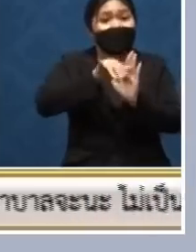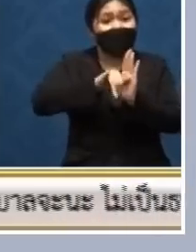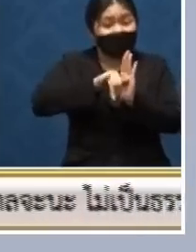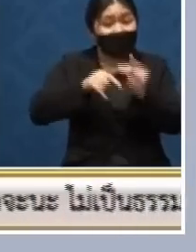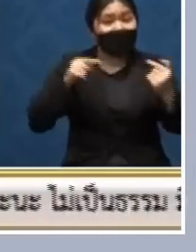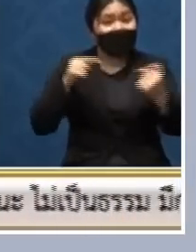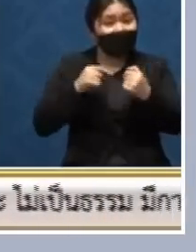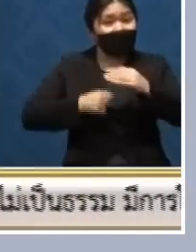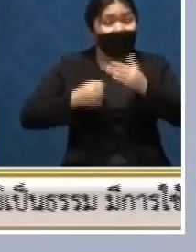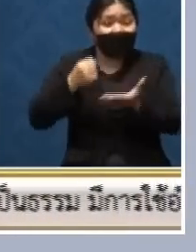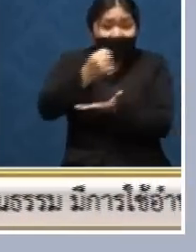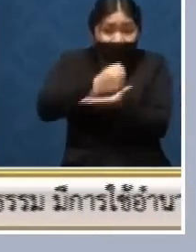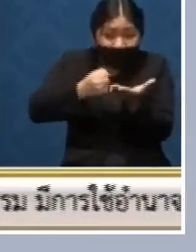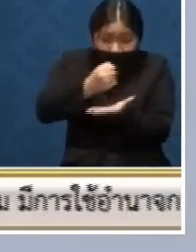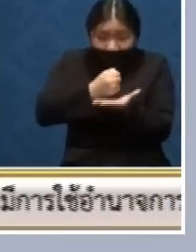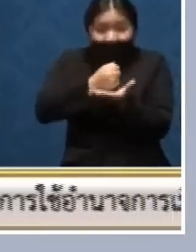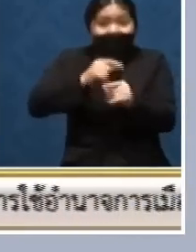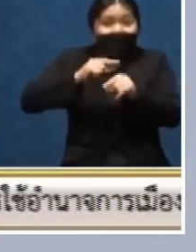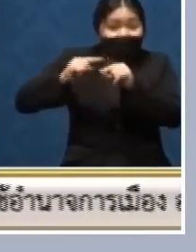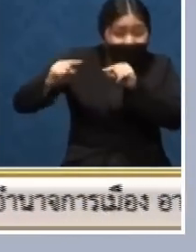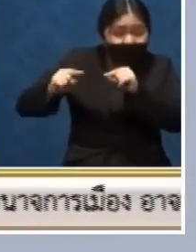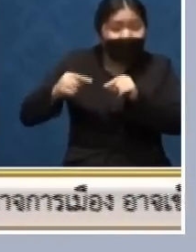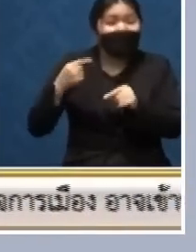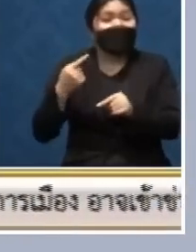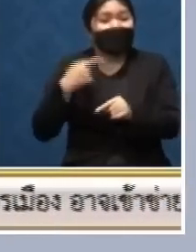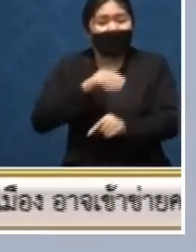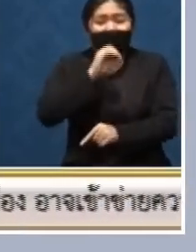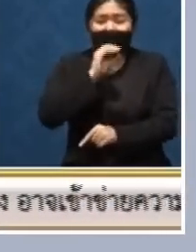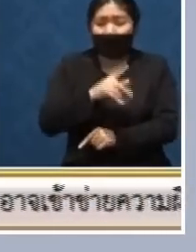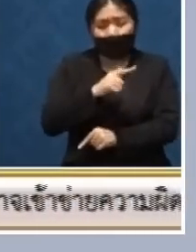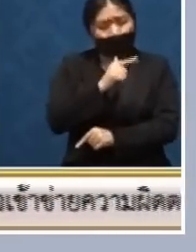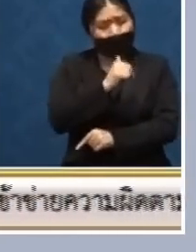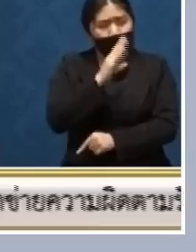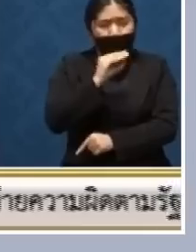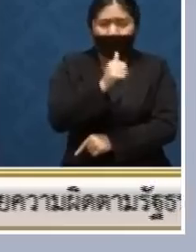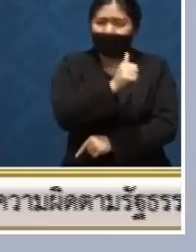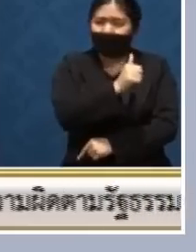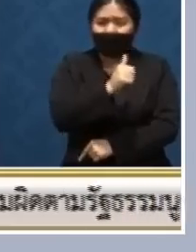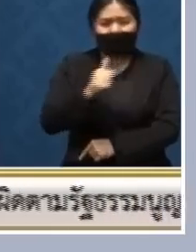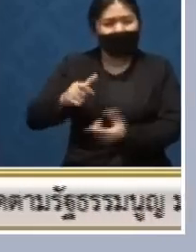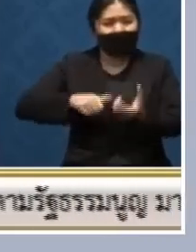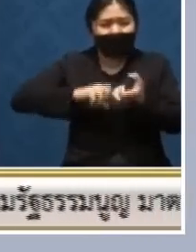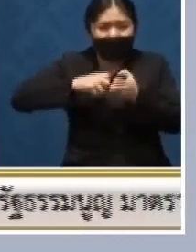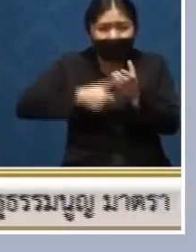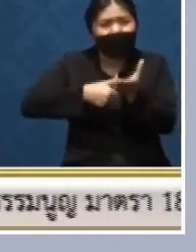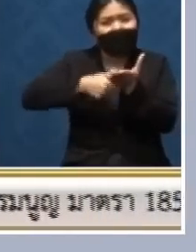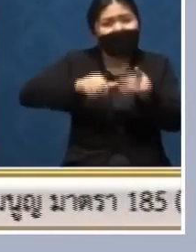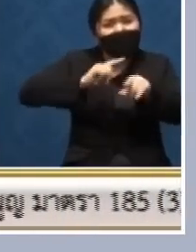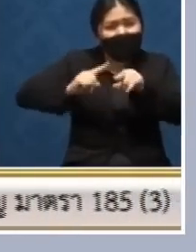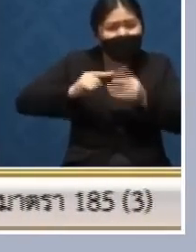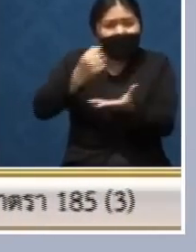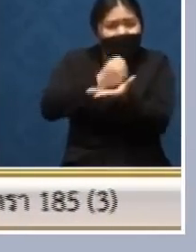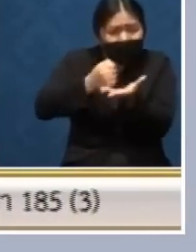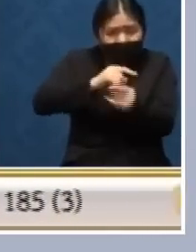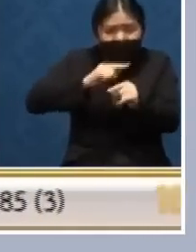ที่ไปบริษัทที่จดทะเบียนอยู่เนี่ยตั้งอยู่เลขที่888อโศกดินแดงเป็นอีกบริษัทที่ไม่ได้เกี่ยวข้